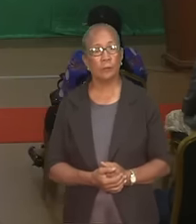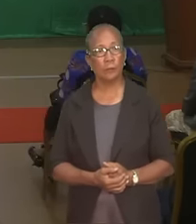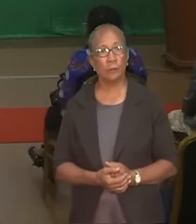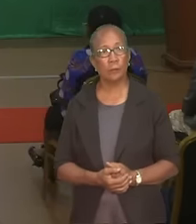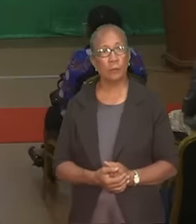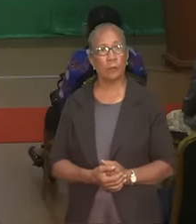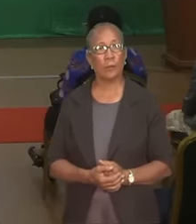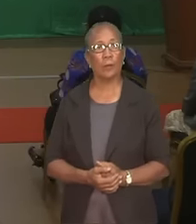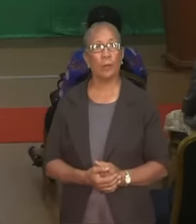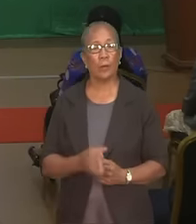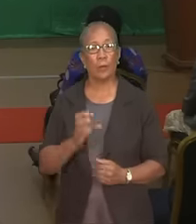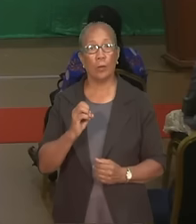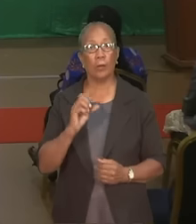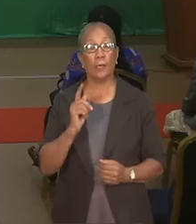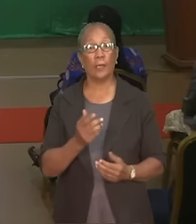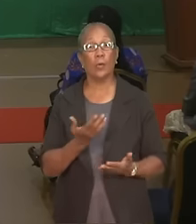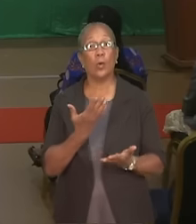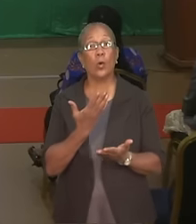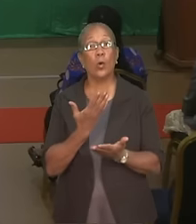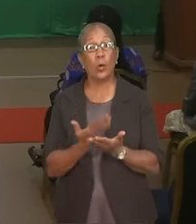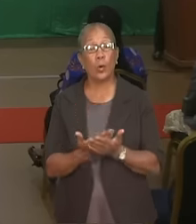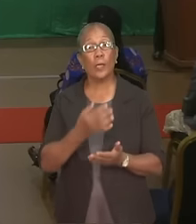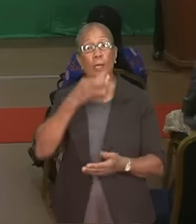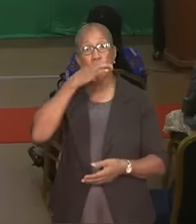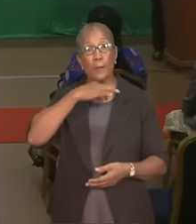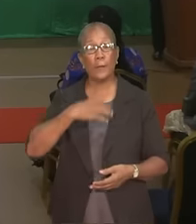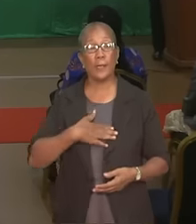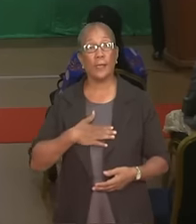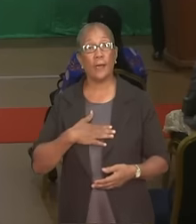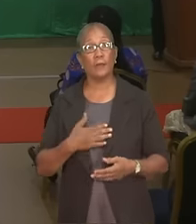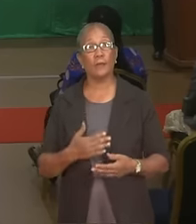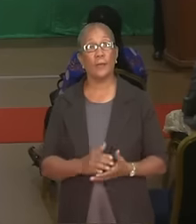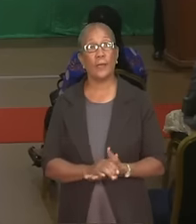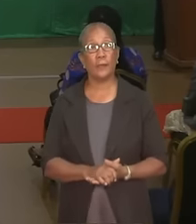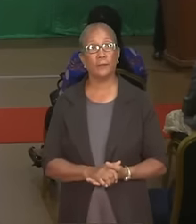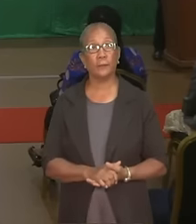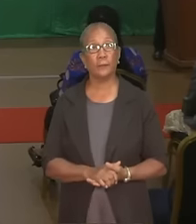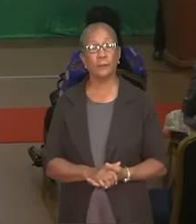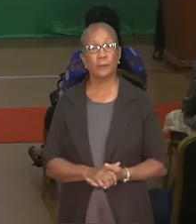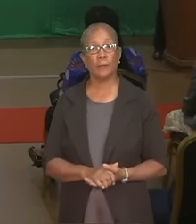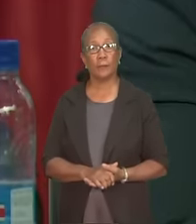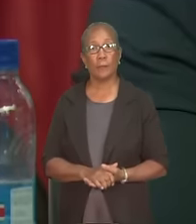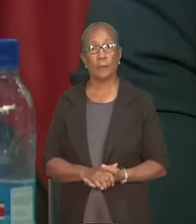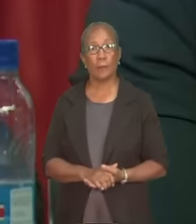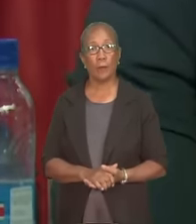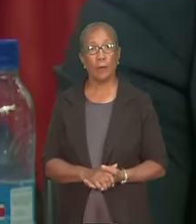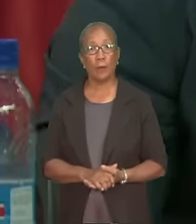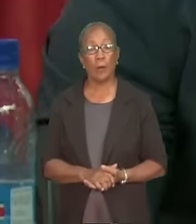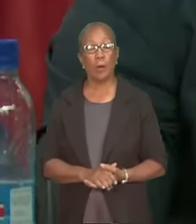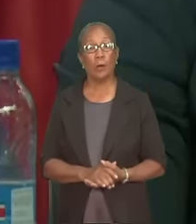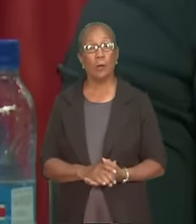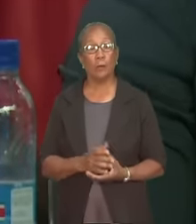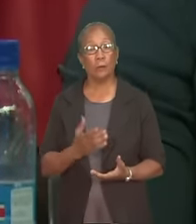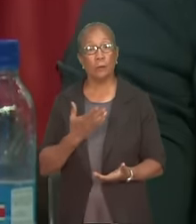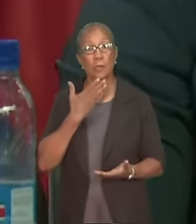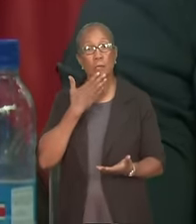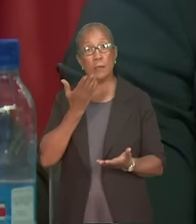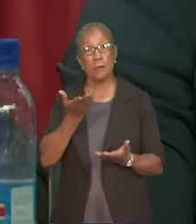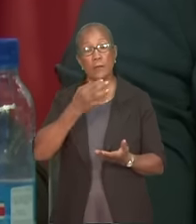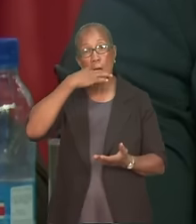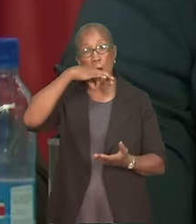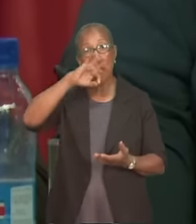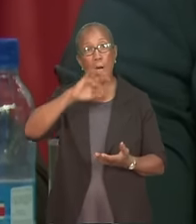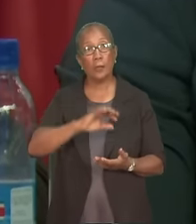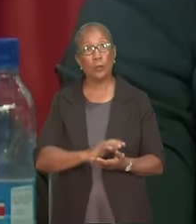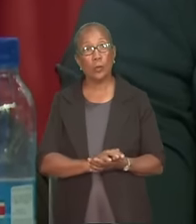Ja, ook goedemiddag van mijn kant. Op uw vraag. Het is